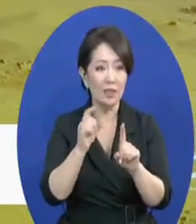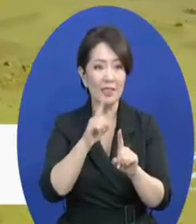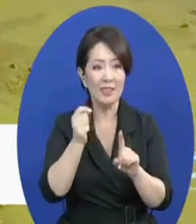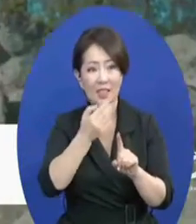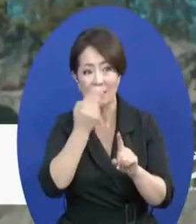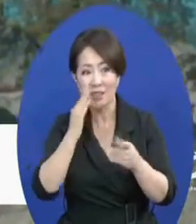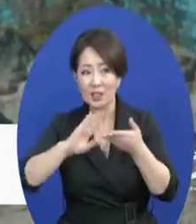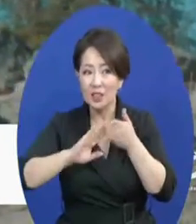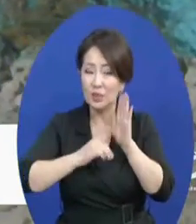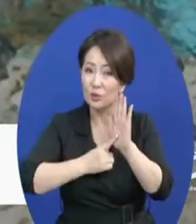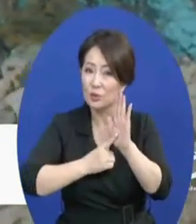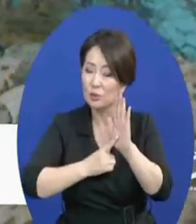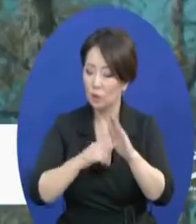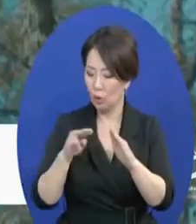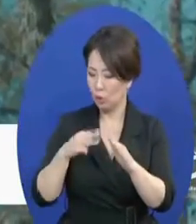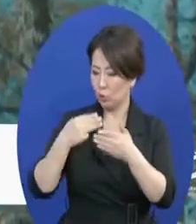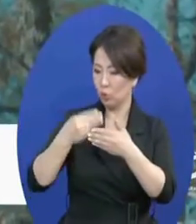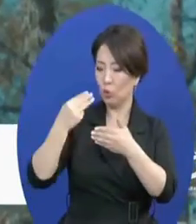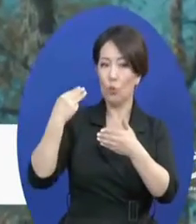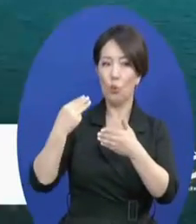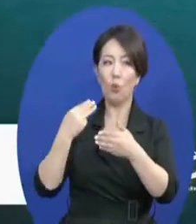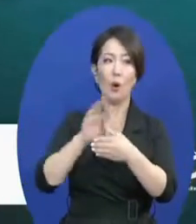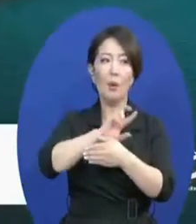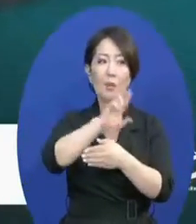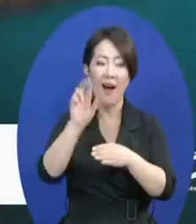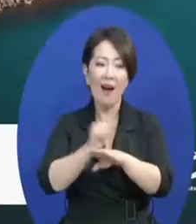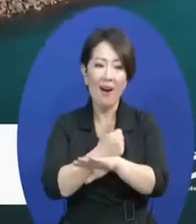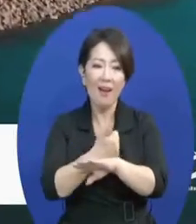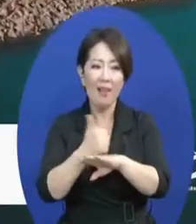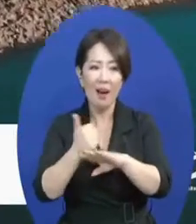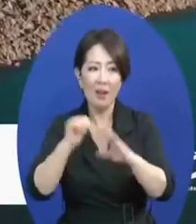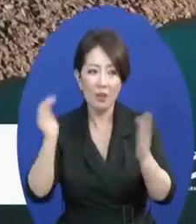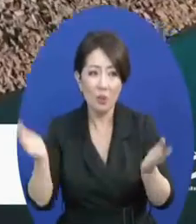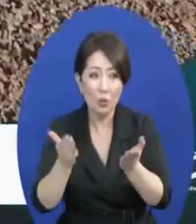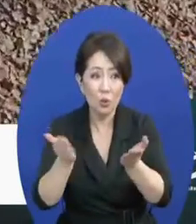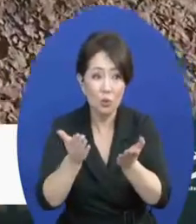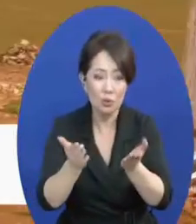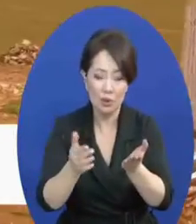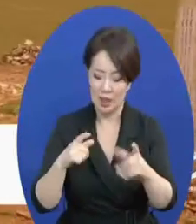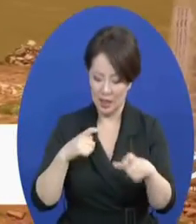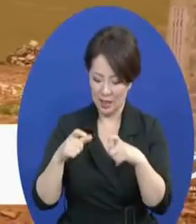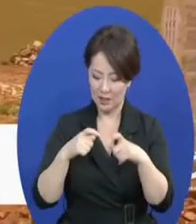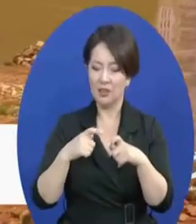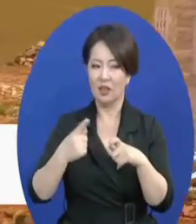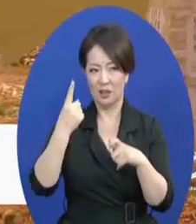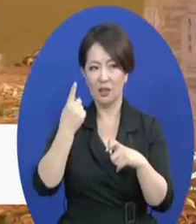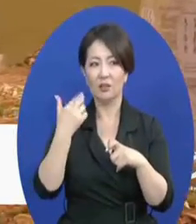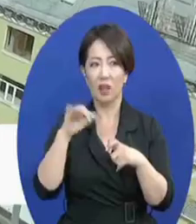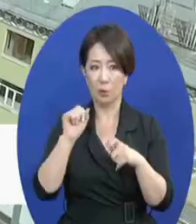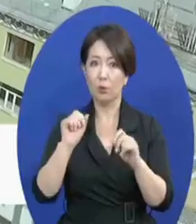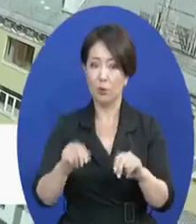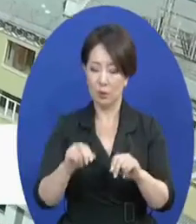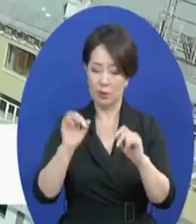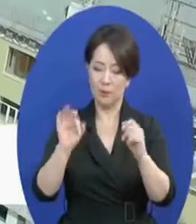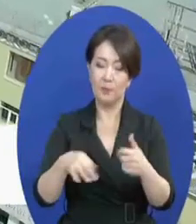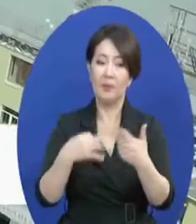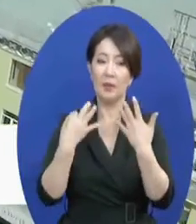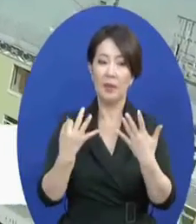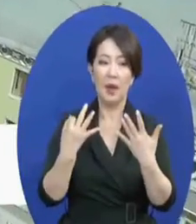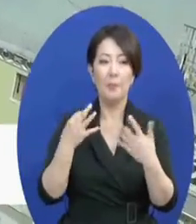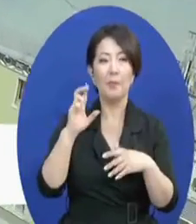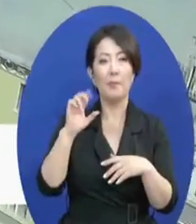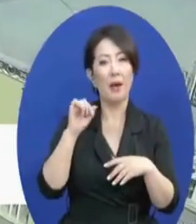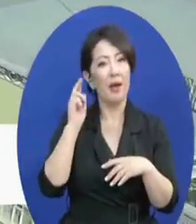үдімжал түшгэлсан түүхийн болуған байгалыйн айжуаштың хүүгжүүүлдің әдейін засғын тәрүүүлх садуар болуға. Наам банк